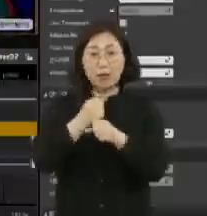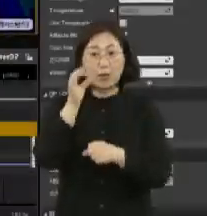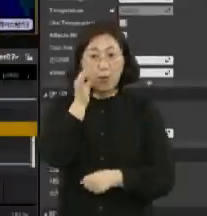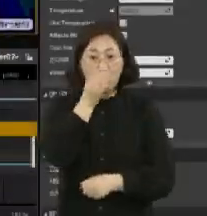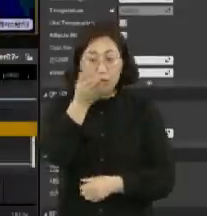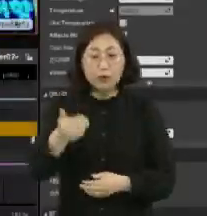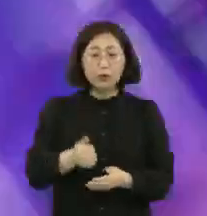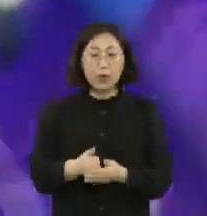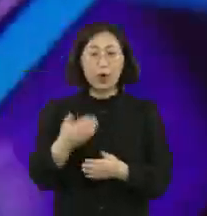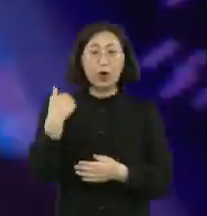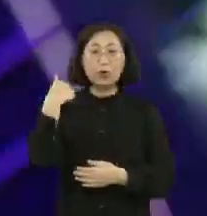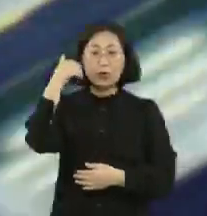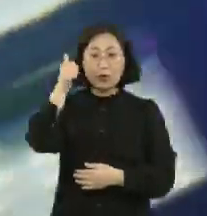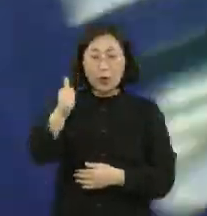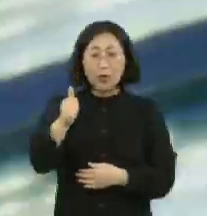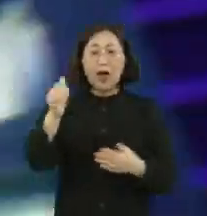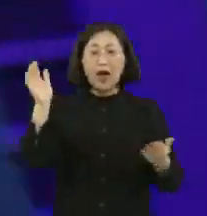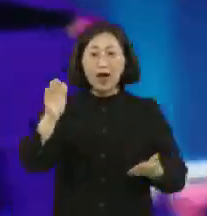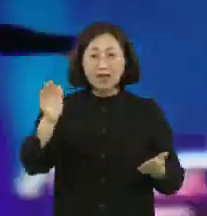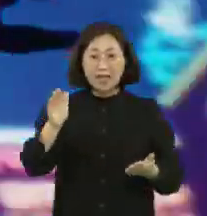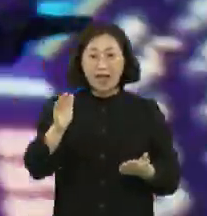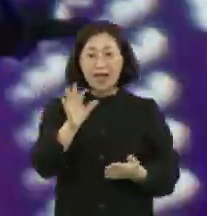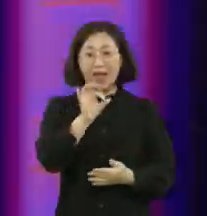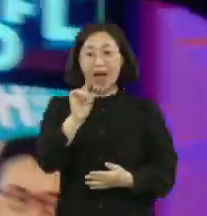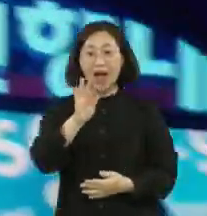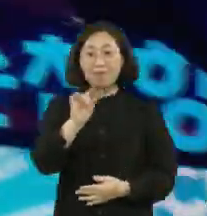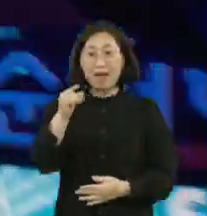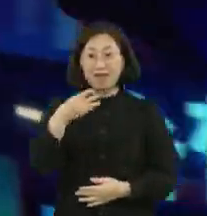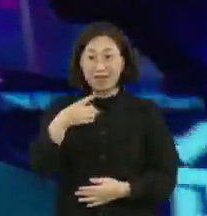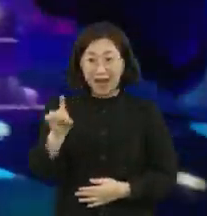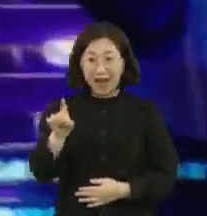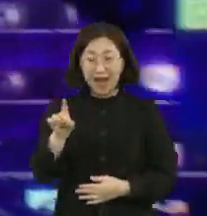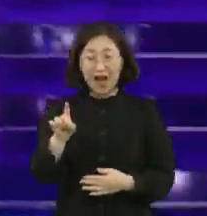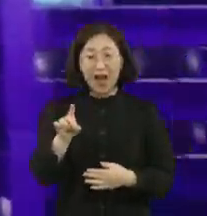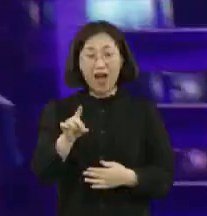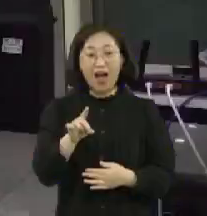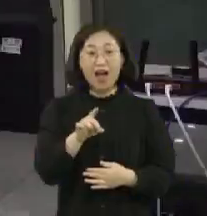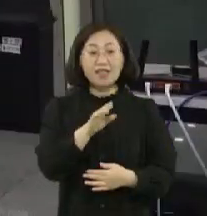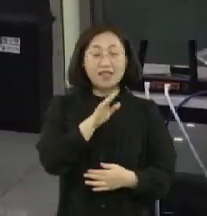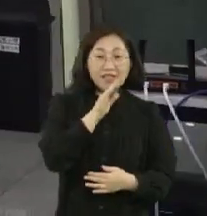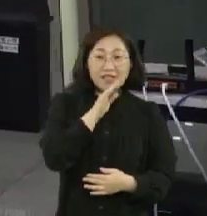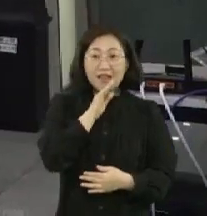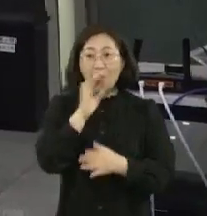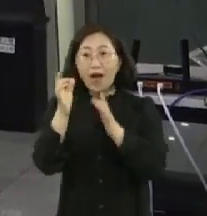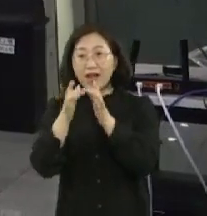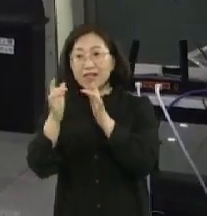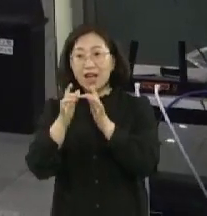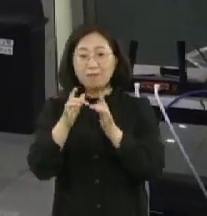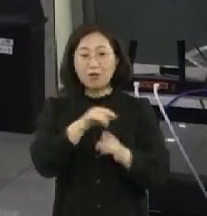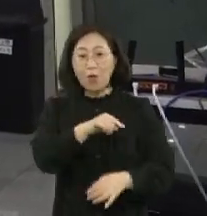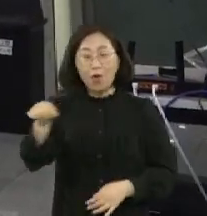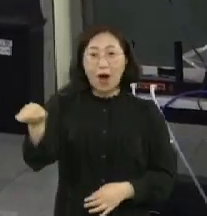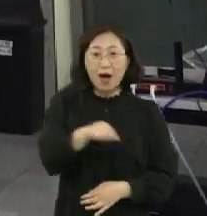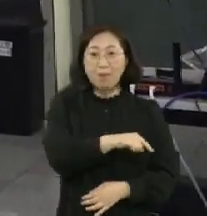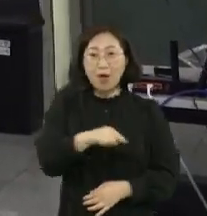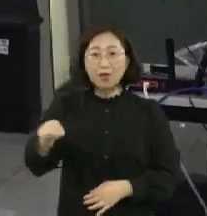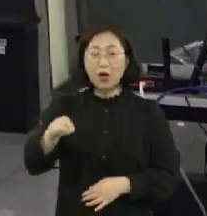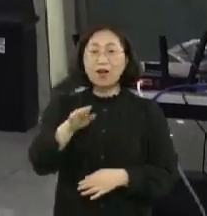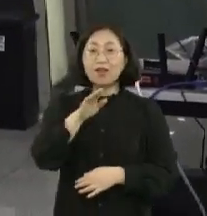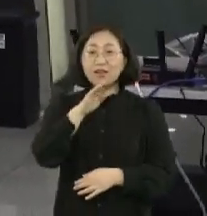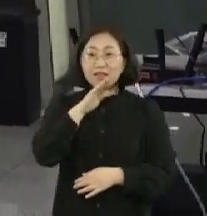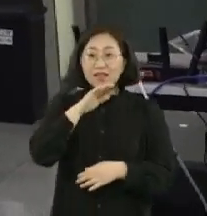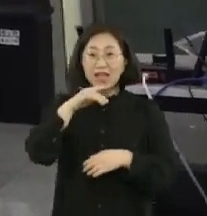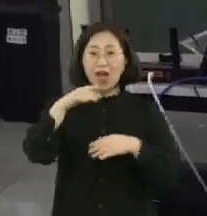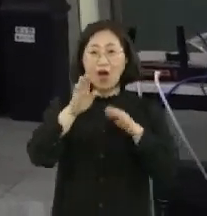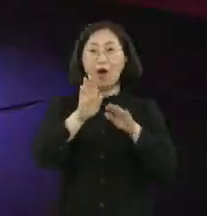이번에도 주인공으로 재학생이 모델인 아바타가 현실과 가상을 오가며 실제 배우들과 연기를 펼쳐 풍성한